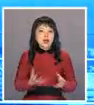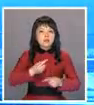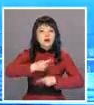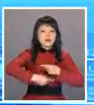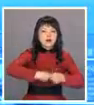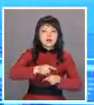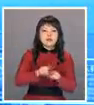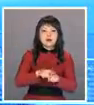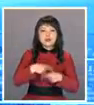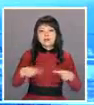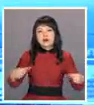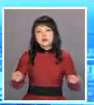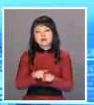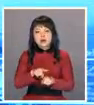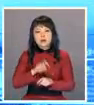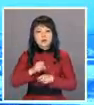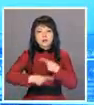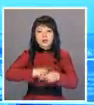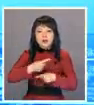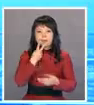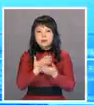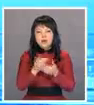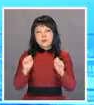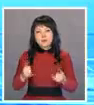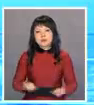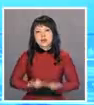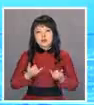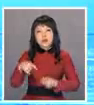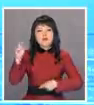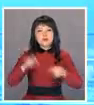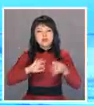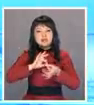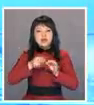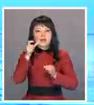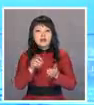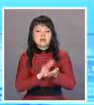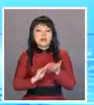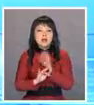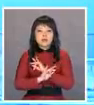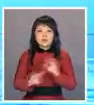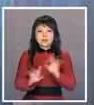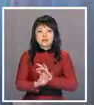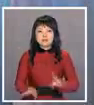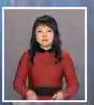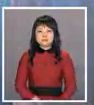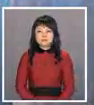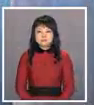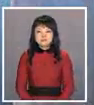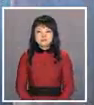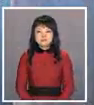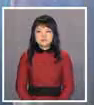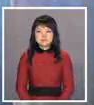әрі дамытып, өзгелердің де дәстүрін білуге барынша мүмкіндік жасалған. Фестивальден Әлия Таласова әңгімелейді.